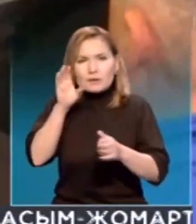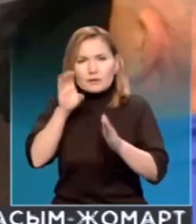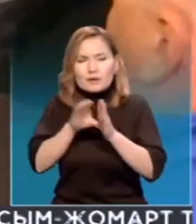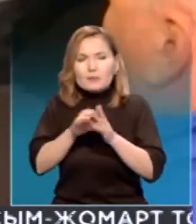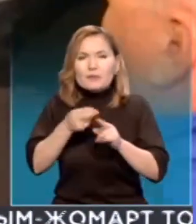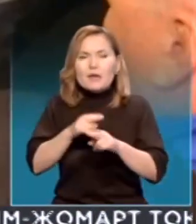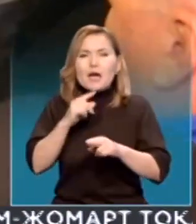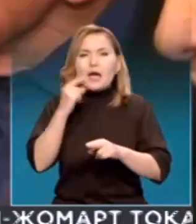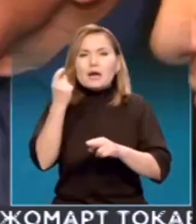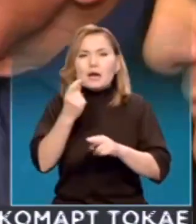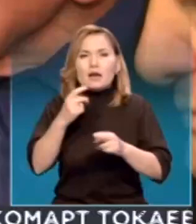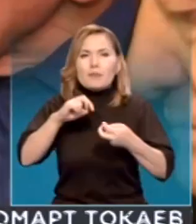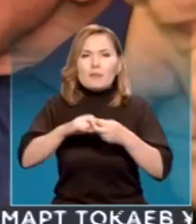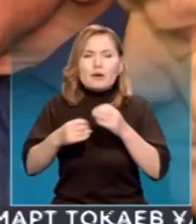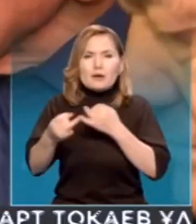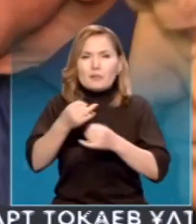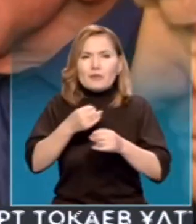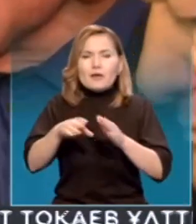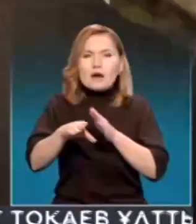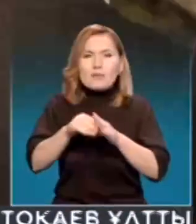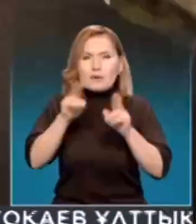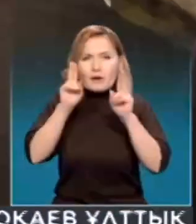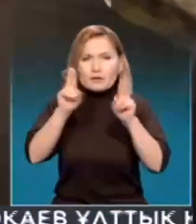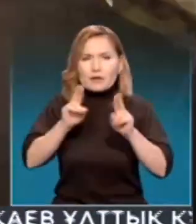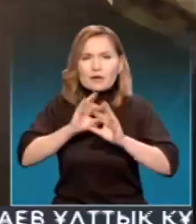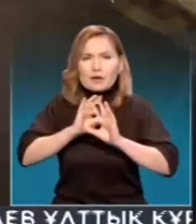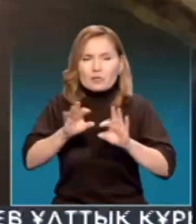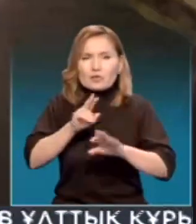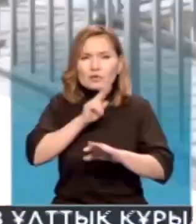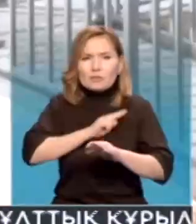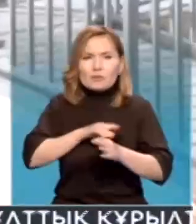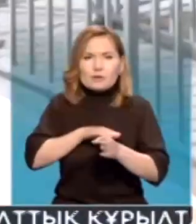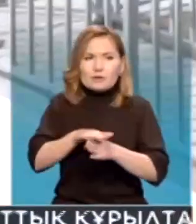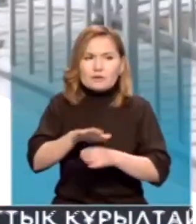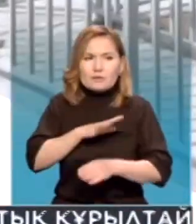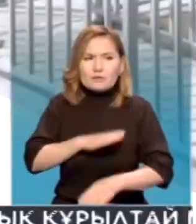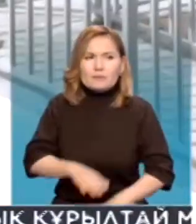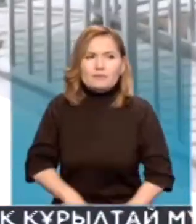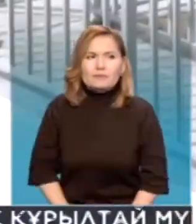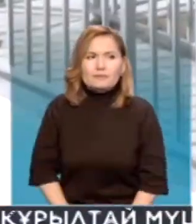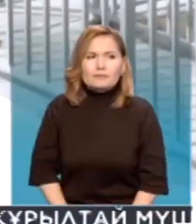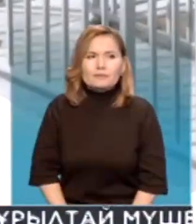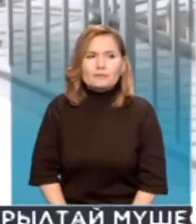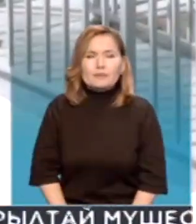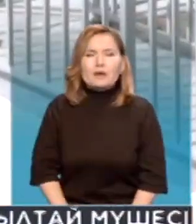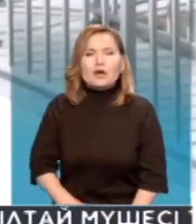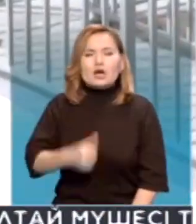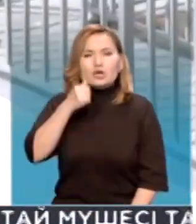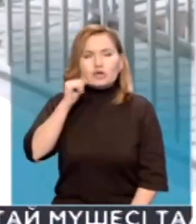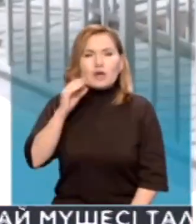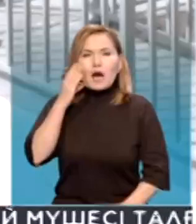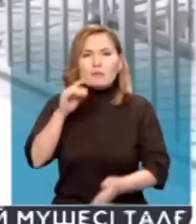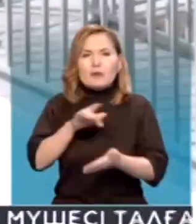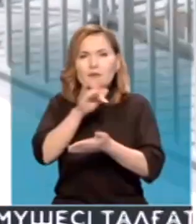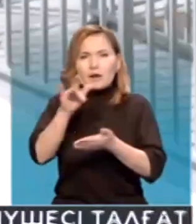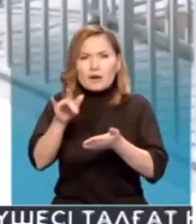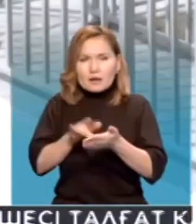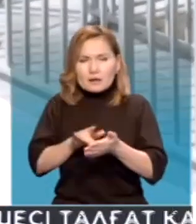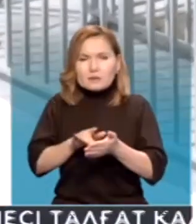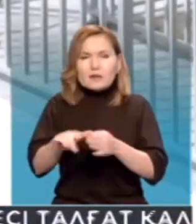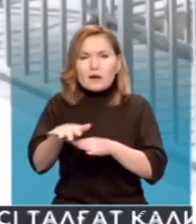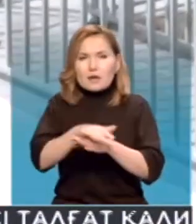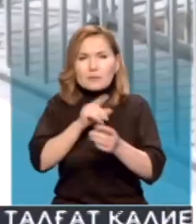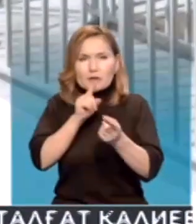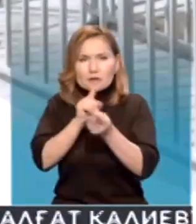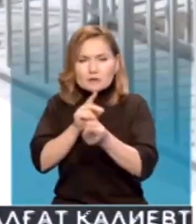Экономикалық мәселелер қызу талқыланып, сайлауалды бағдарлама аясында түсіндіру жұмыстары жүргізілді. Кеше күні Алматыда істесек, Енді бүгін мен Алматы облысына